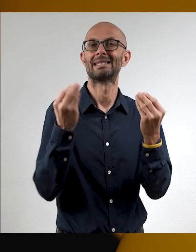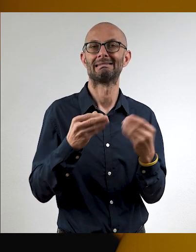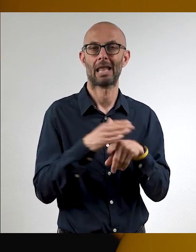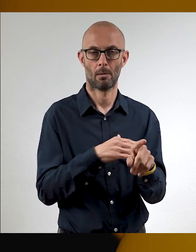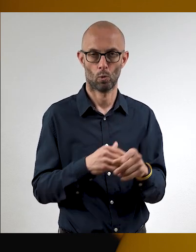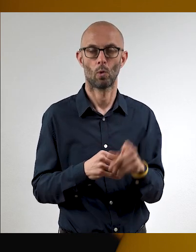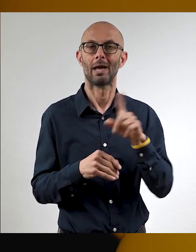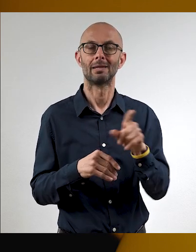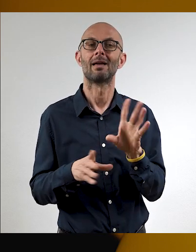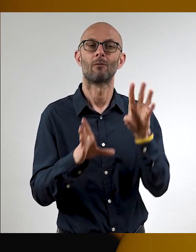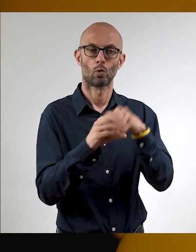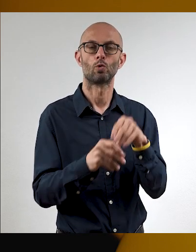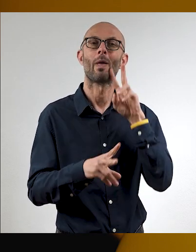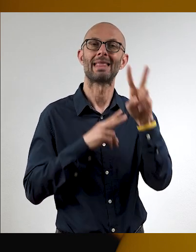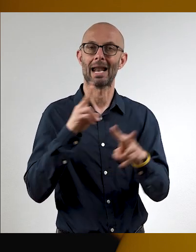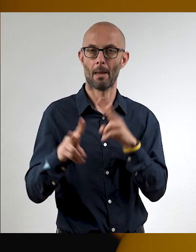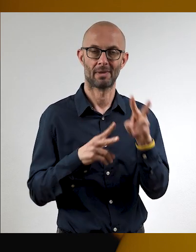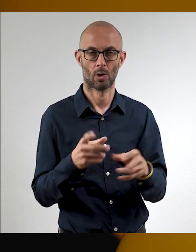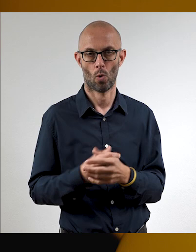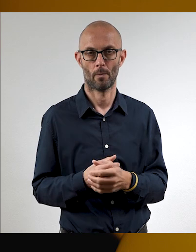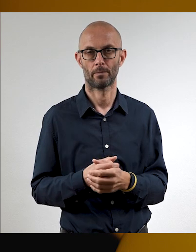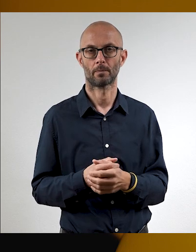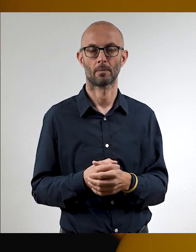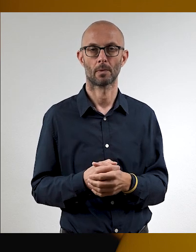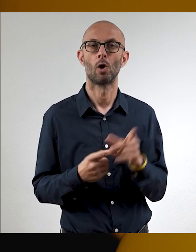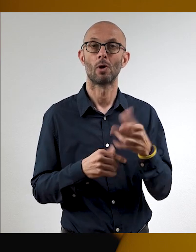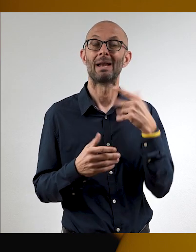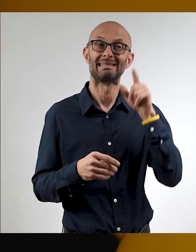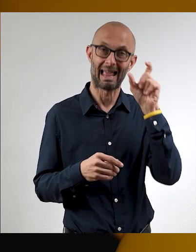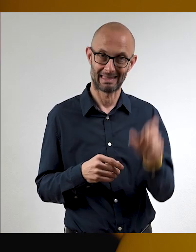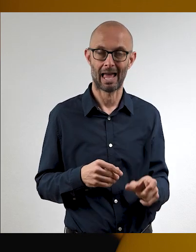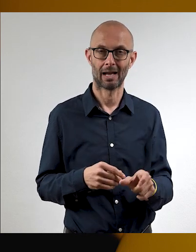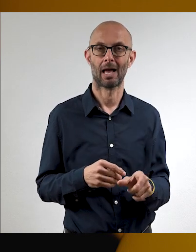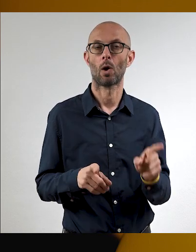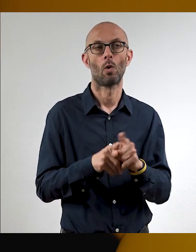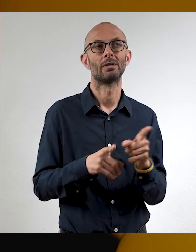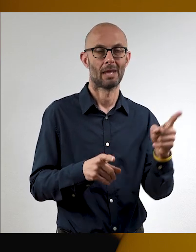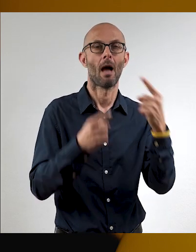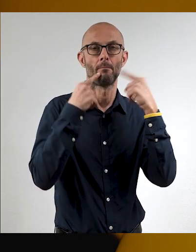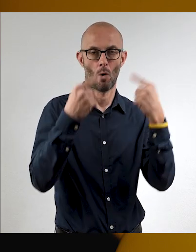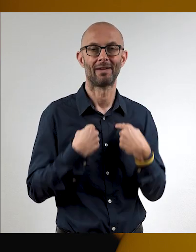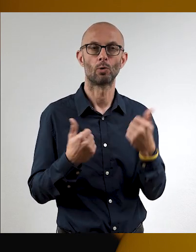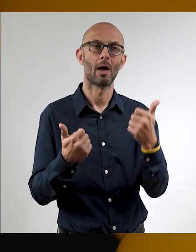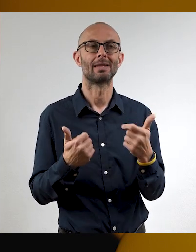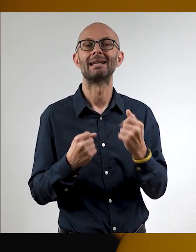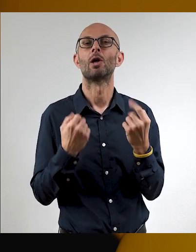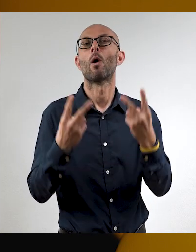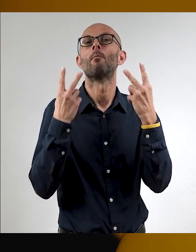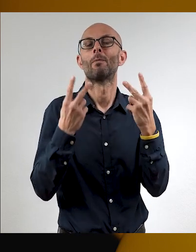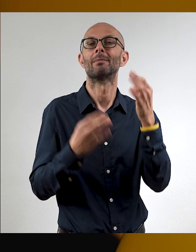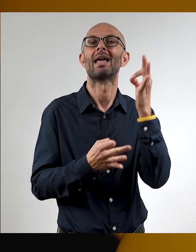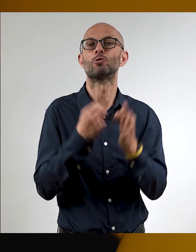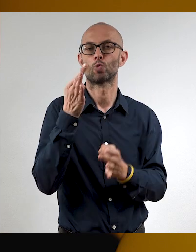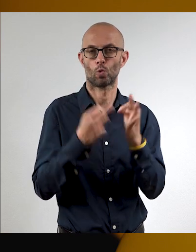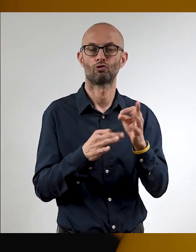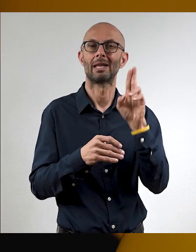sistemu in se vključil v terapijo. To je bila za njega, kot mi je povedal, ena taka zelo pomembna